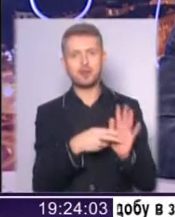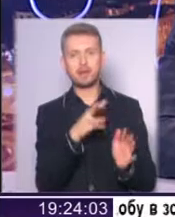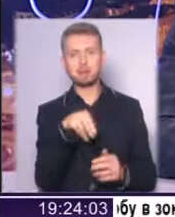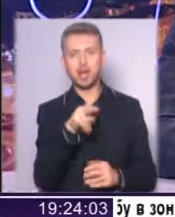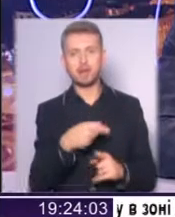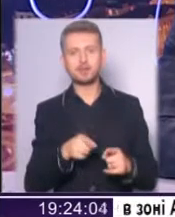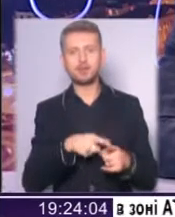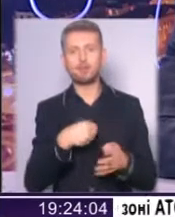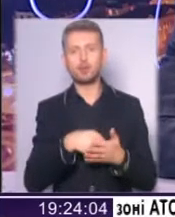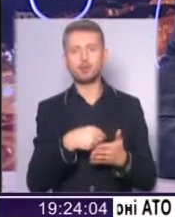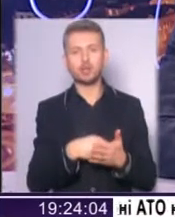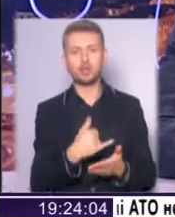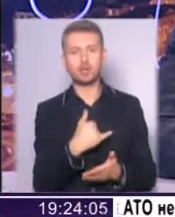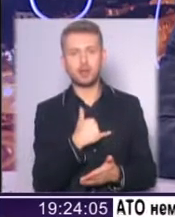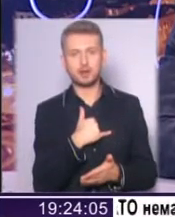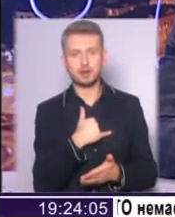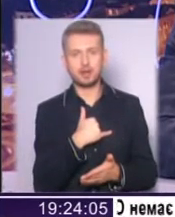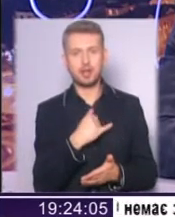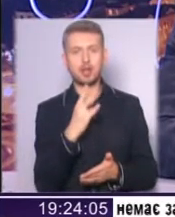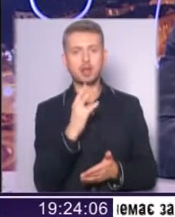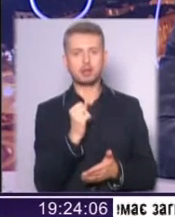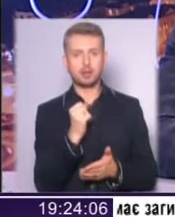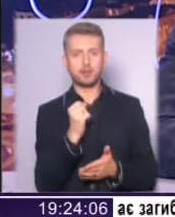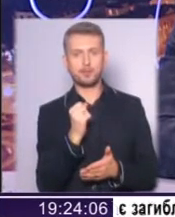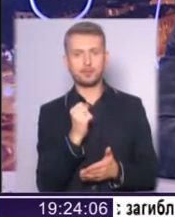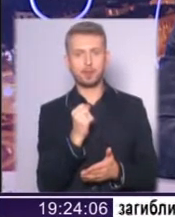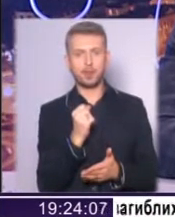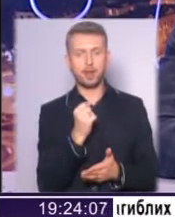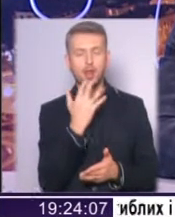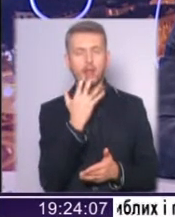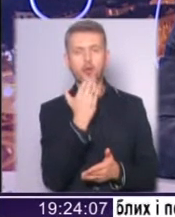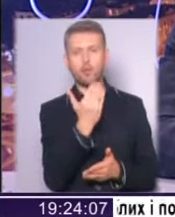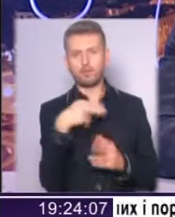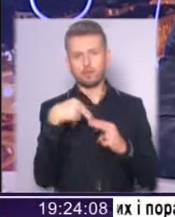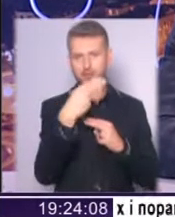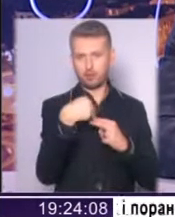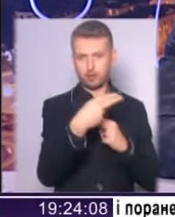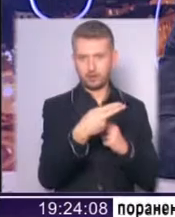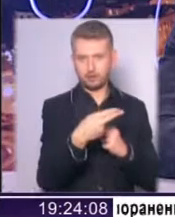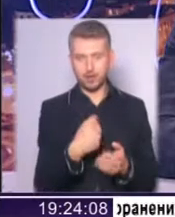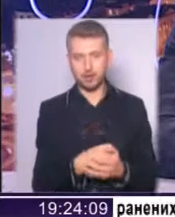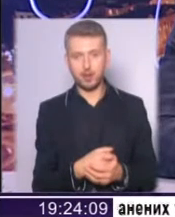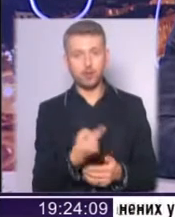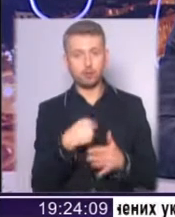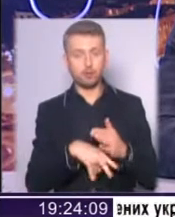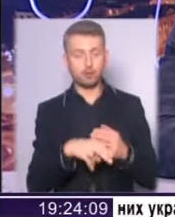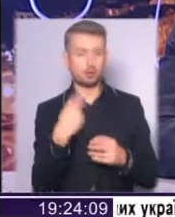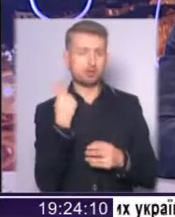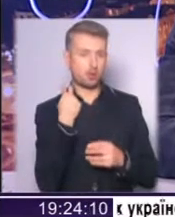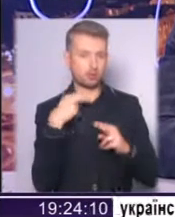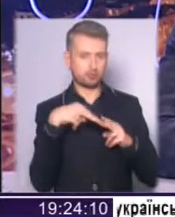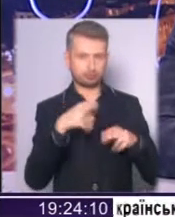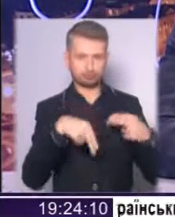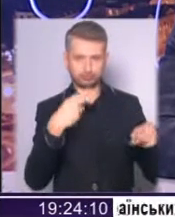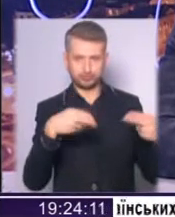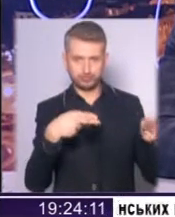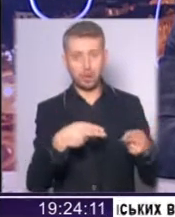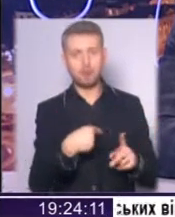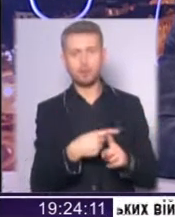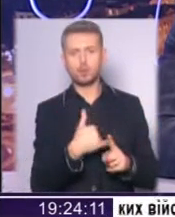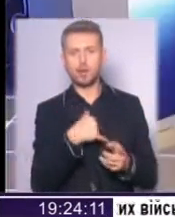ми бачимо. Тобто ми 100 мільярдів витрачаємо на обслуговування відсотків боргу